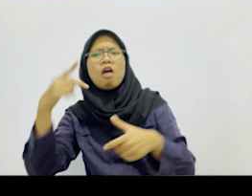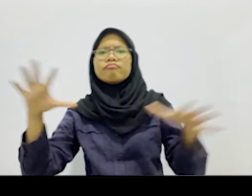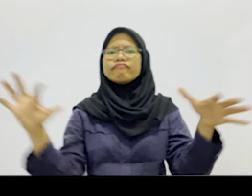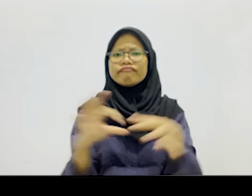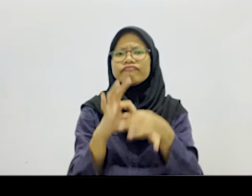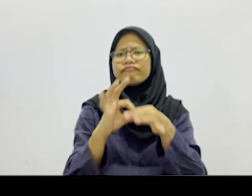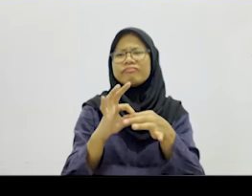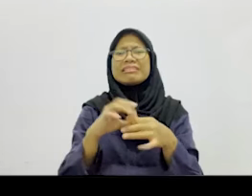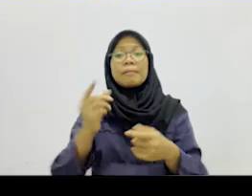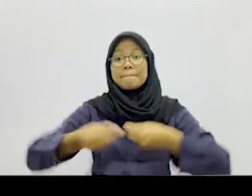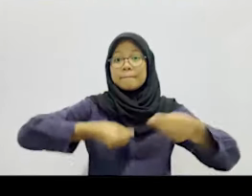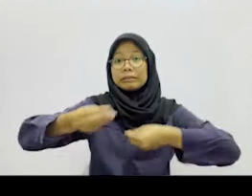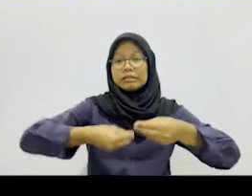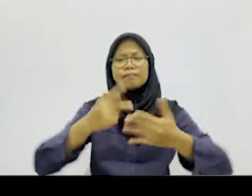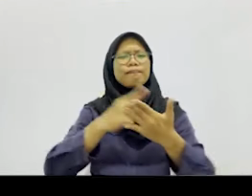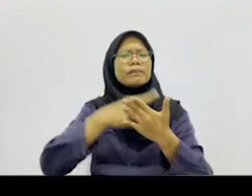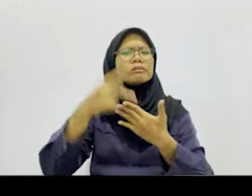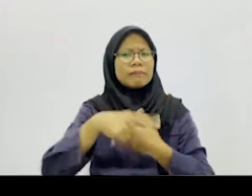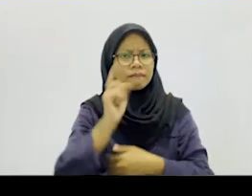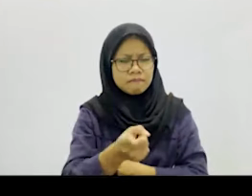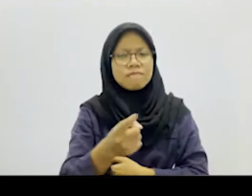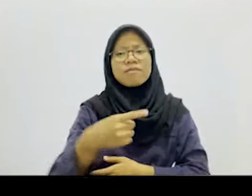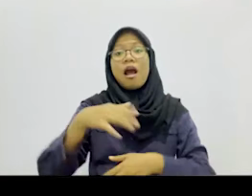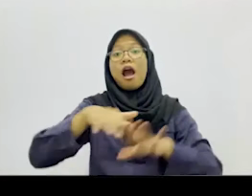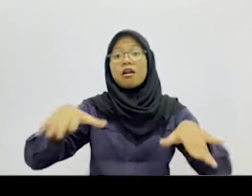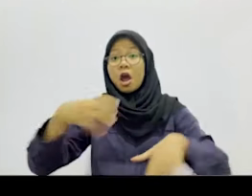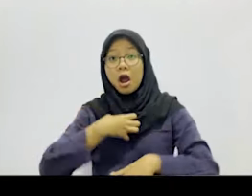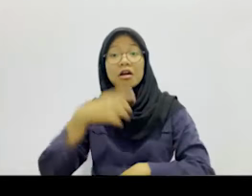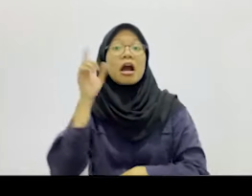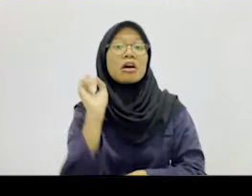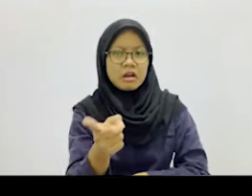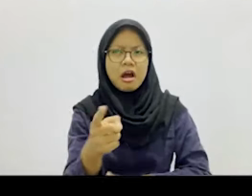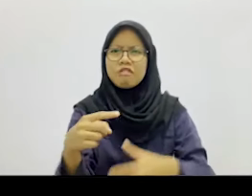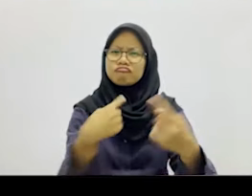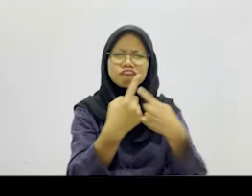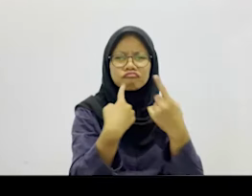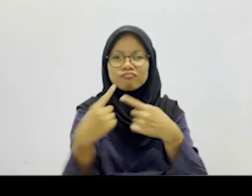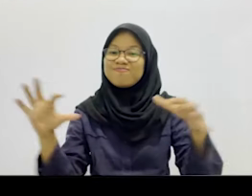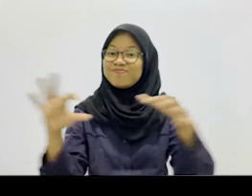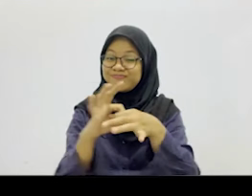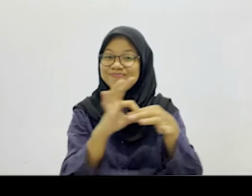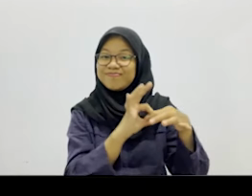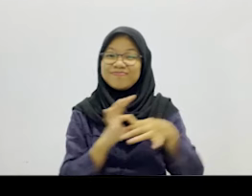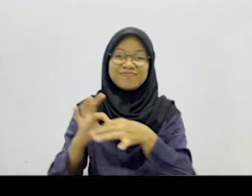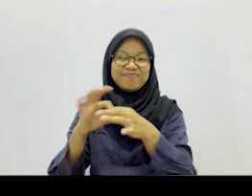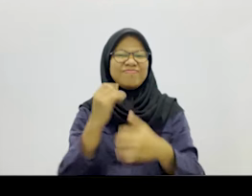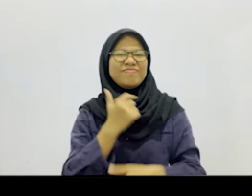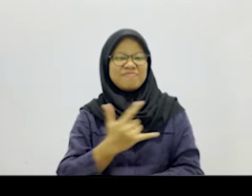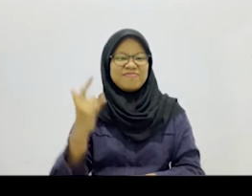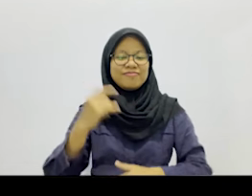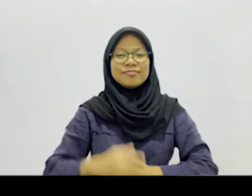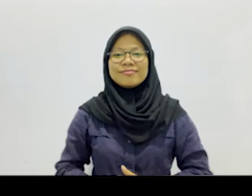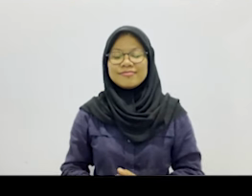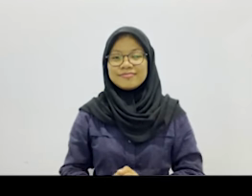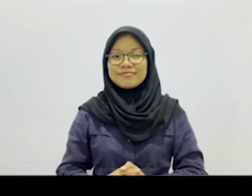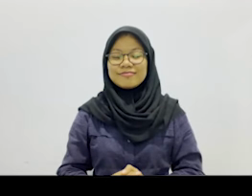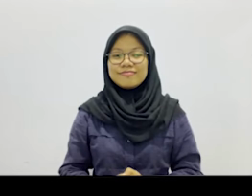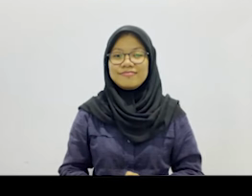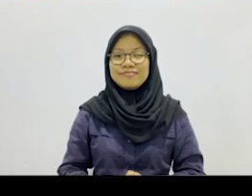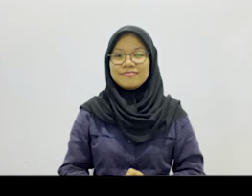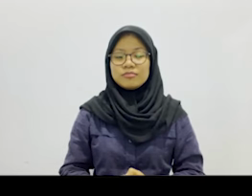Temuan terbesar dari salah satu yang menjadi sorotan tajam adalah tidak tertulisnya bagaimana manajemen penerimaan